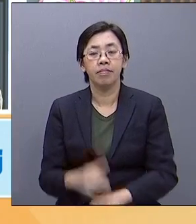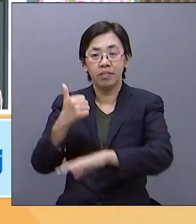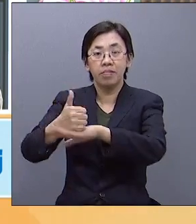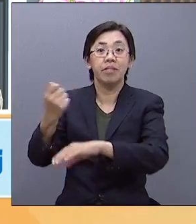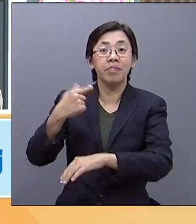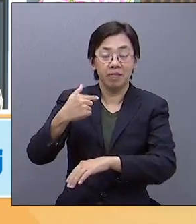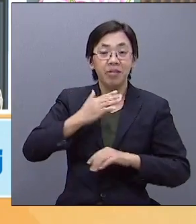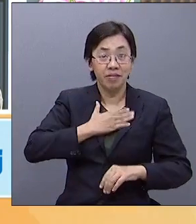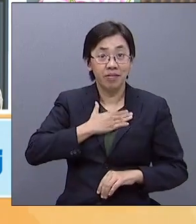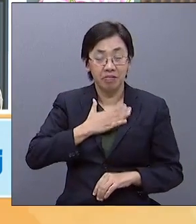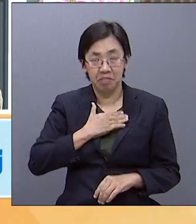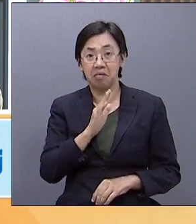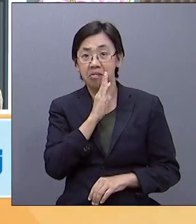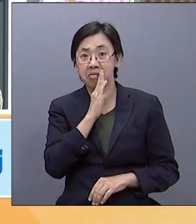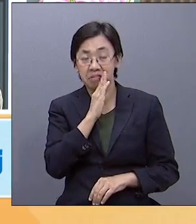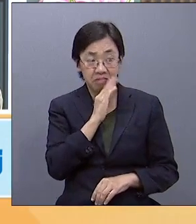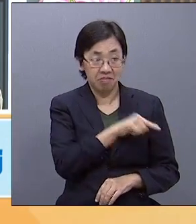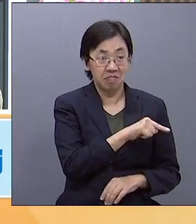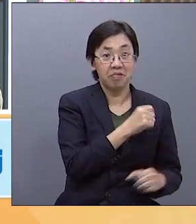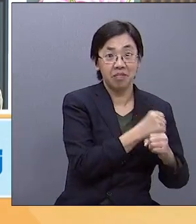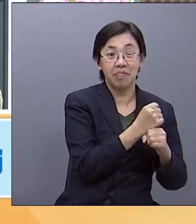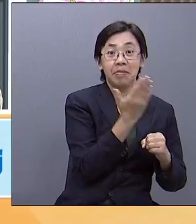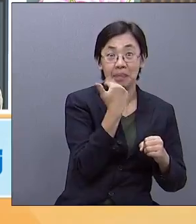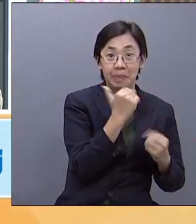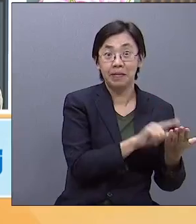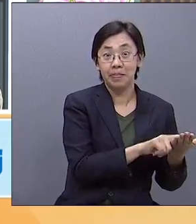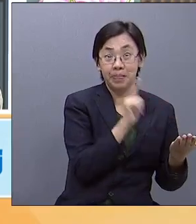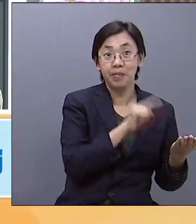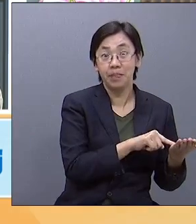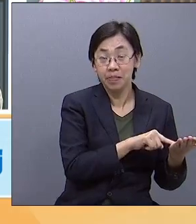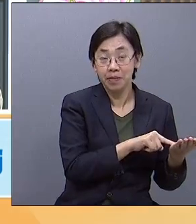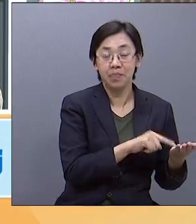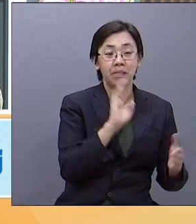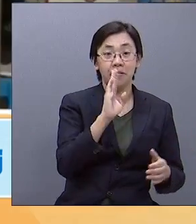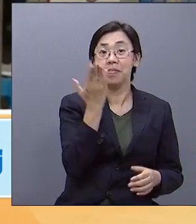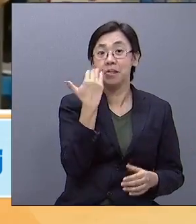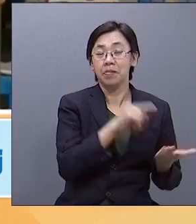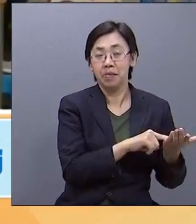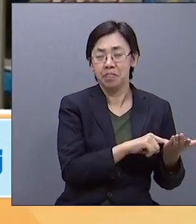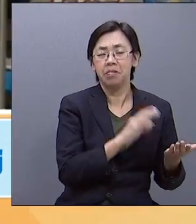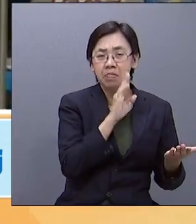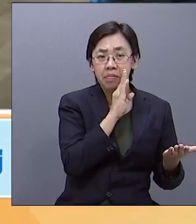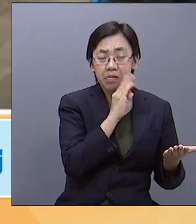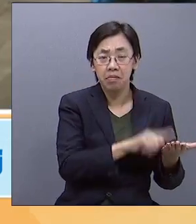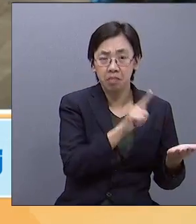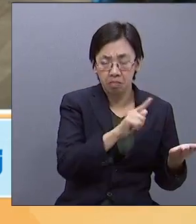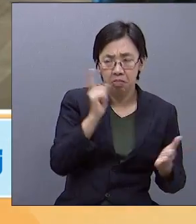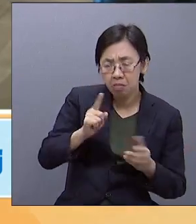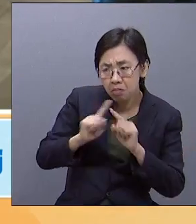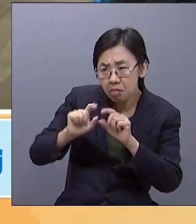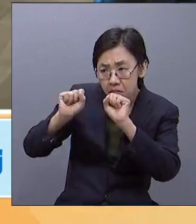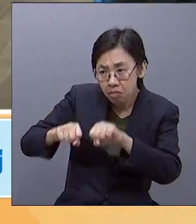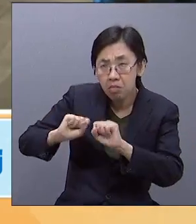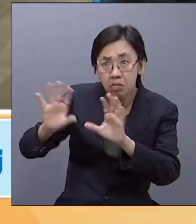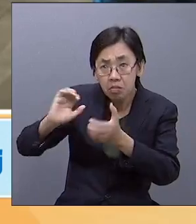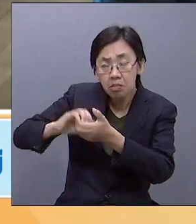างเนี่ยก่อนที่คุณจะลาออกจากตัวของบริษัทเดิมเนี่ยนะครับต้องมีความชัดเจนในเรื่องของสั